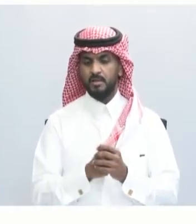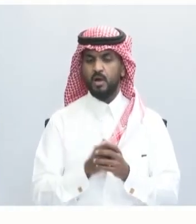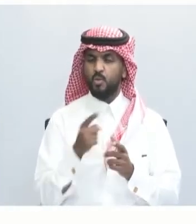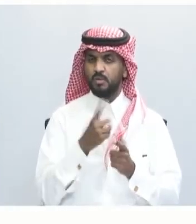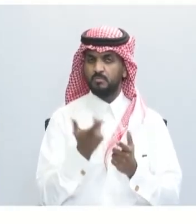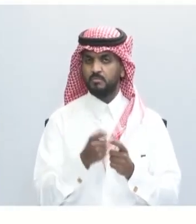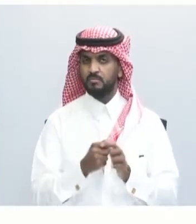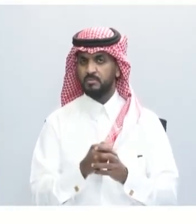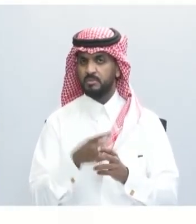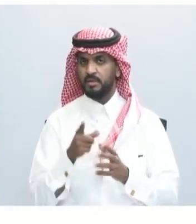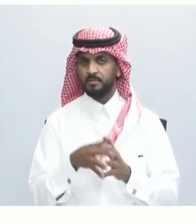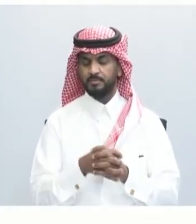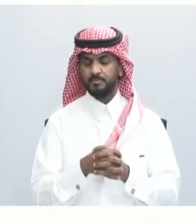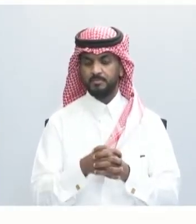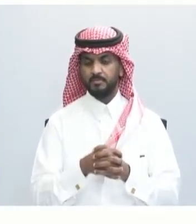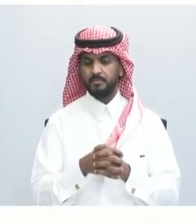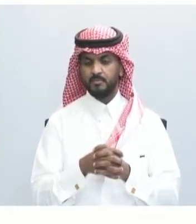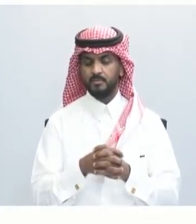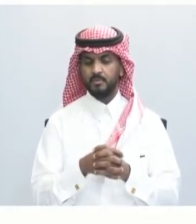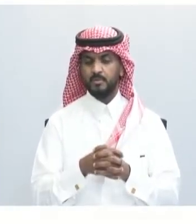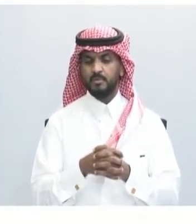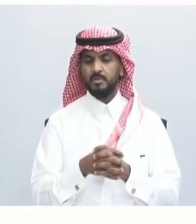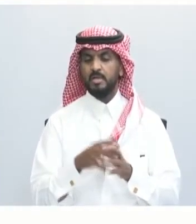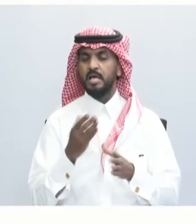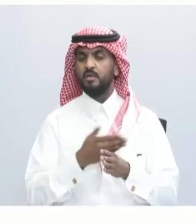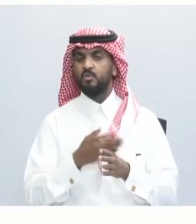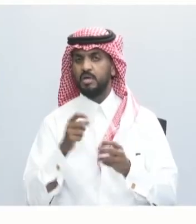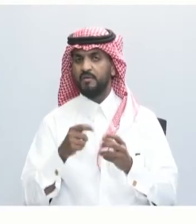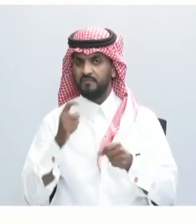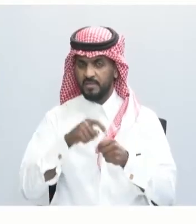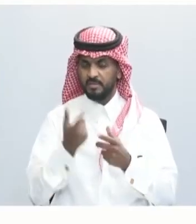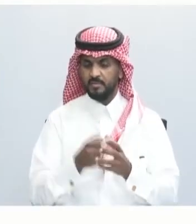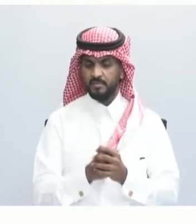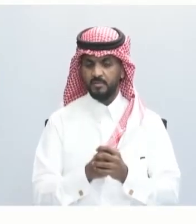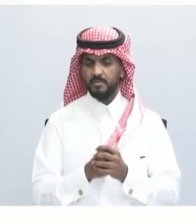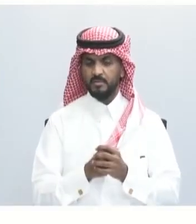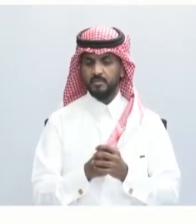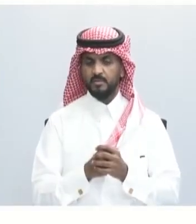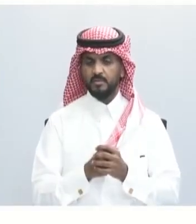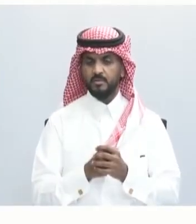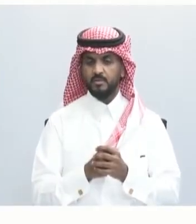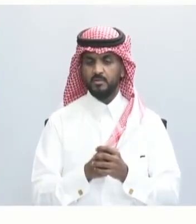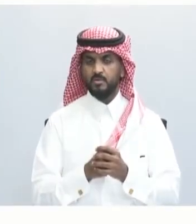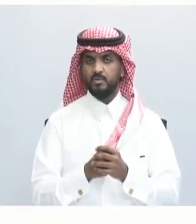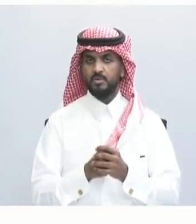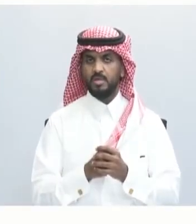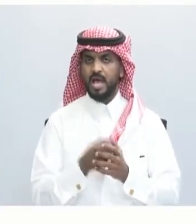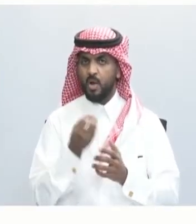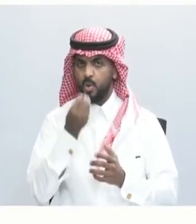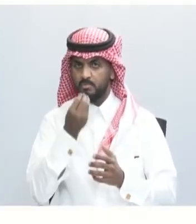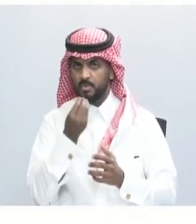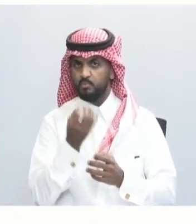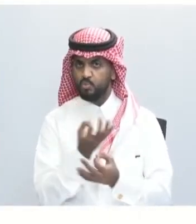هذا نعم لانه يحتوي على وجبه متكامله